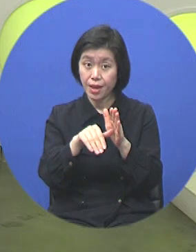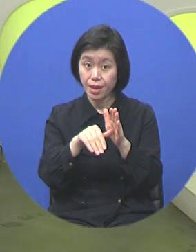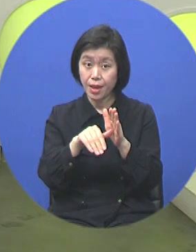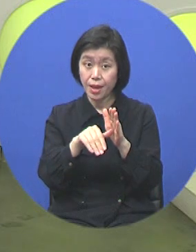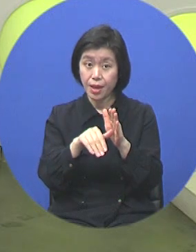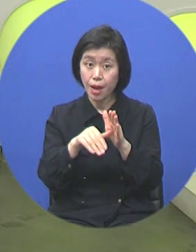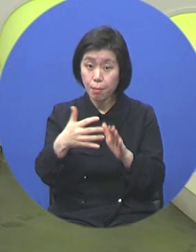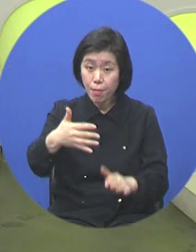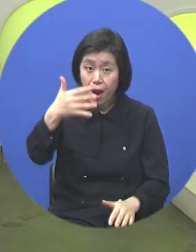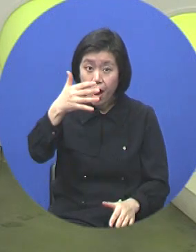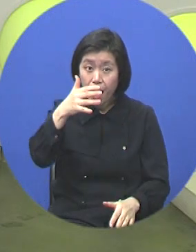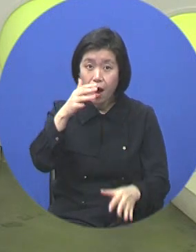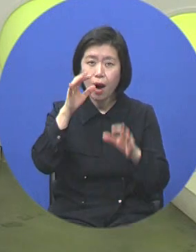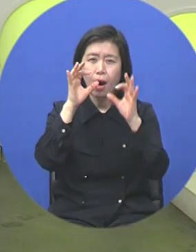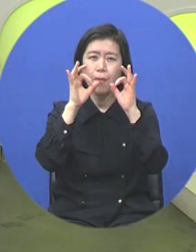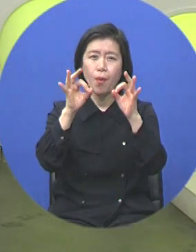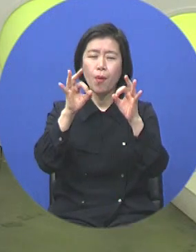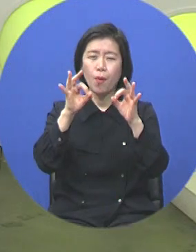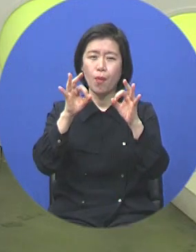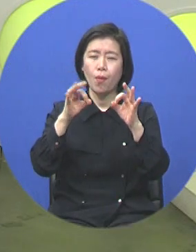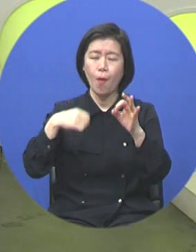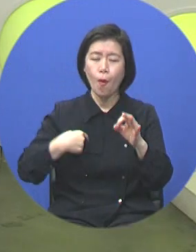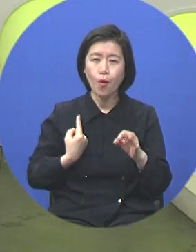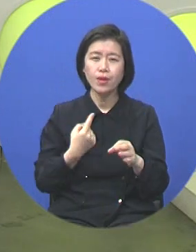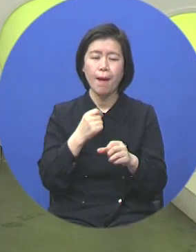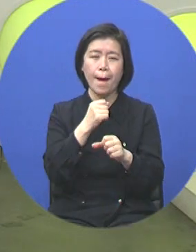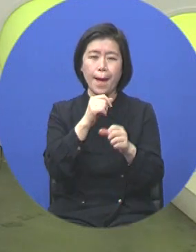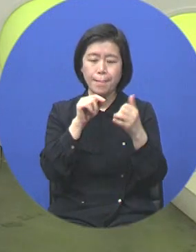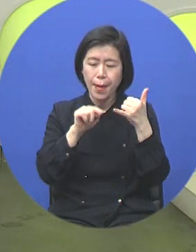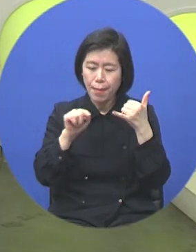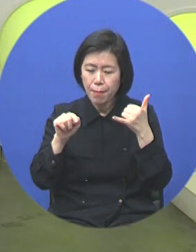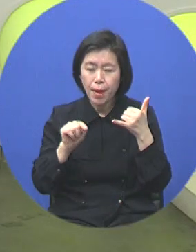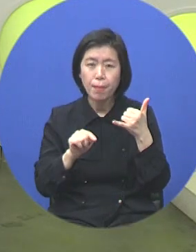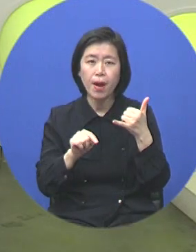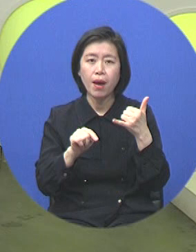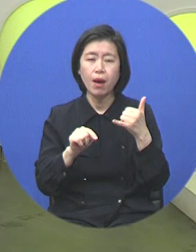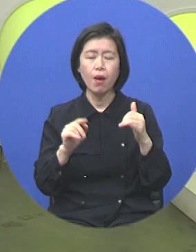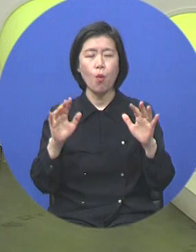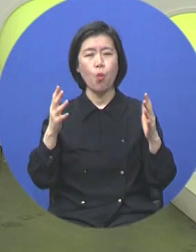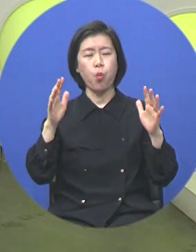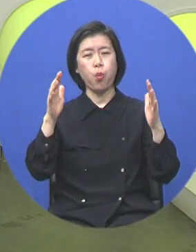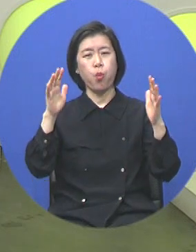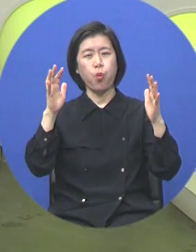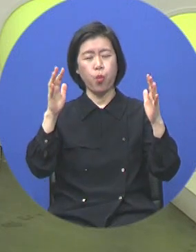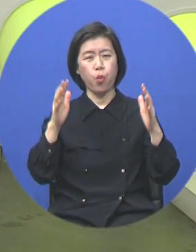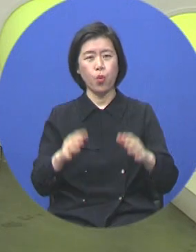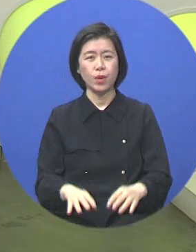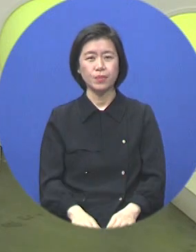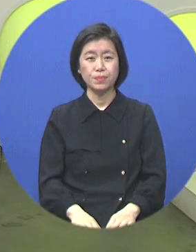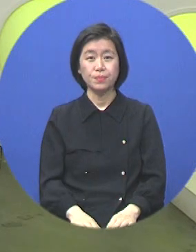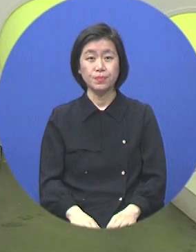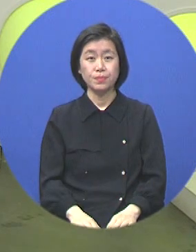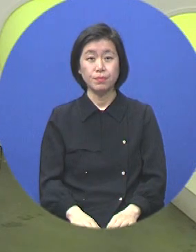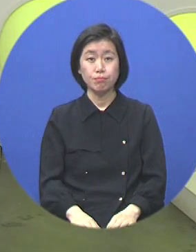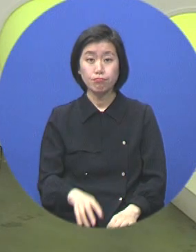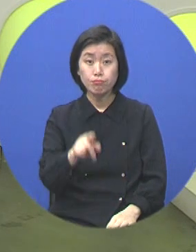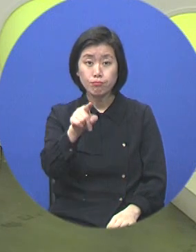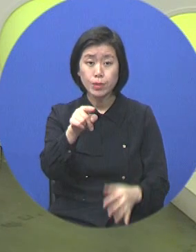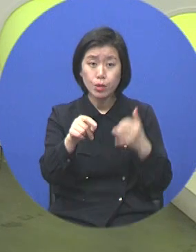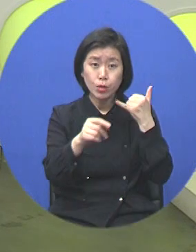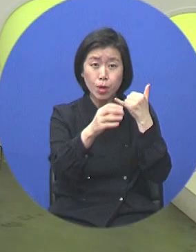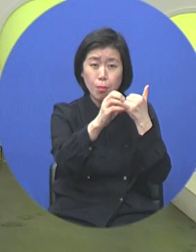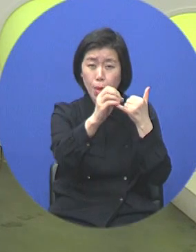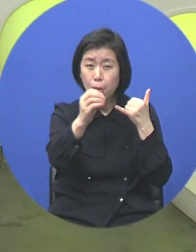어머나 어쩌면 박수! 박수! 너무 잘하셨어요. 야. 대단하세요. 그러니까요. 예, 번호가 있길래